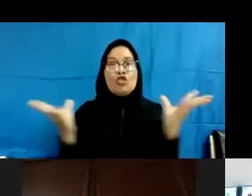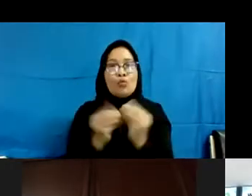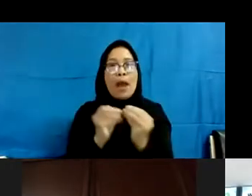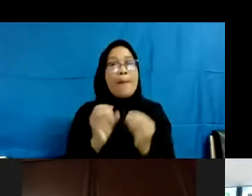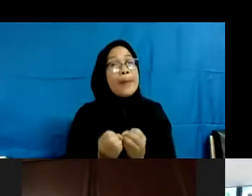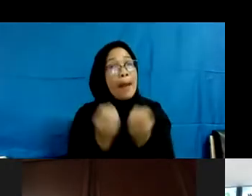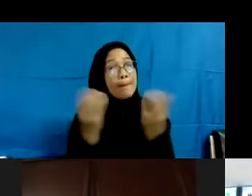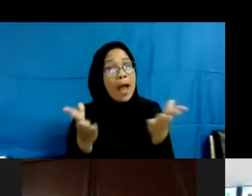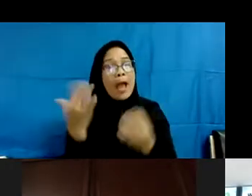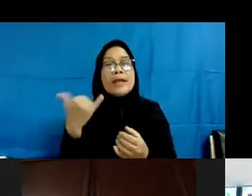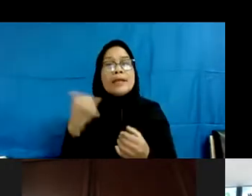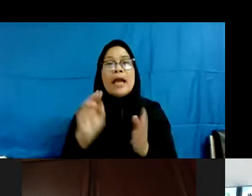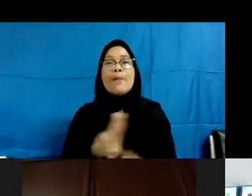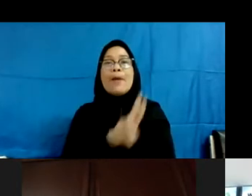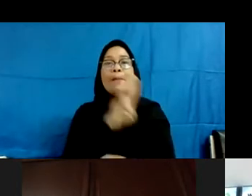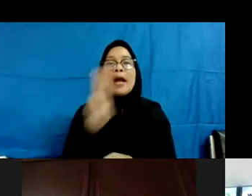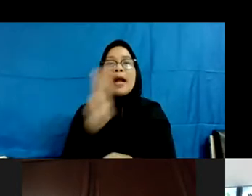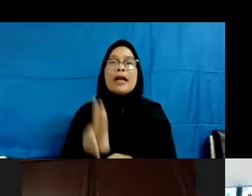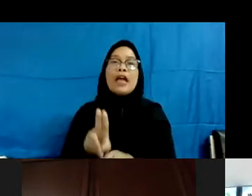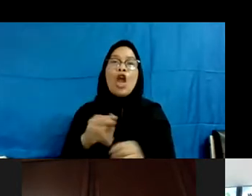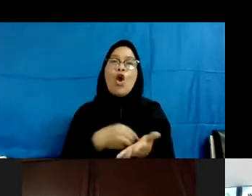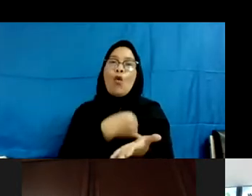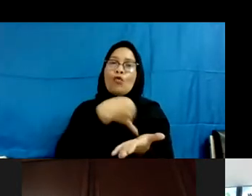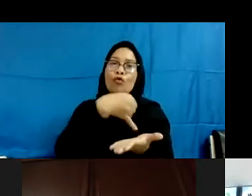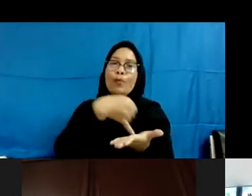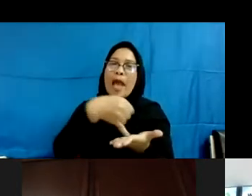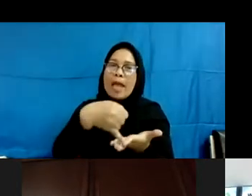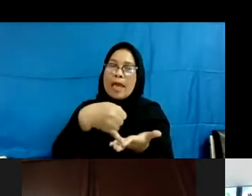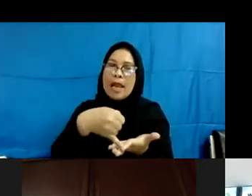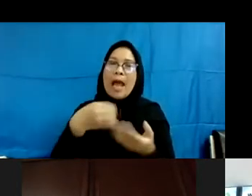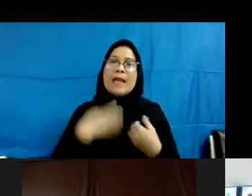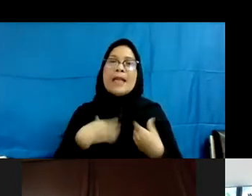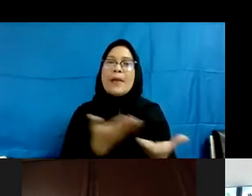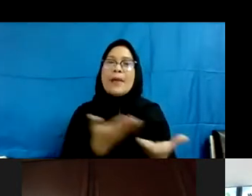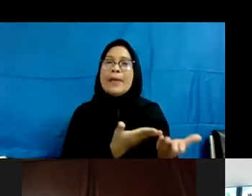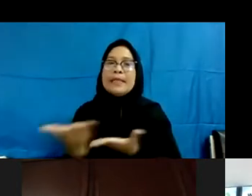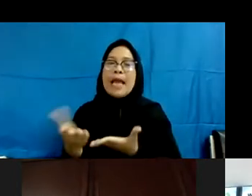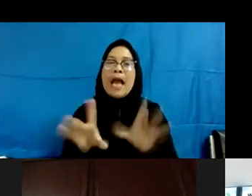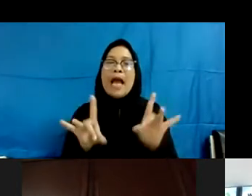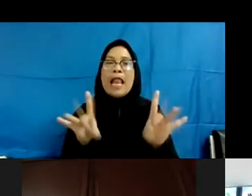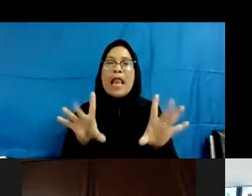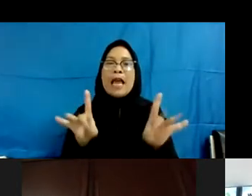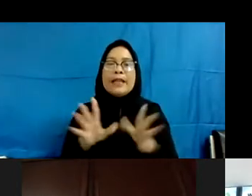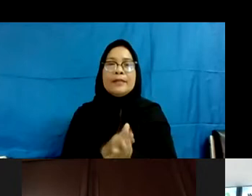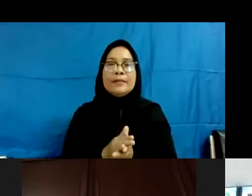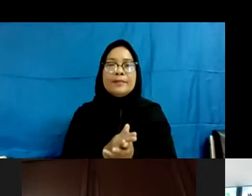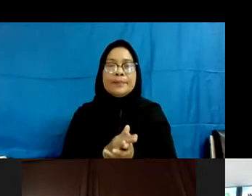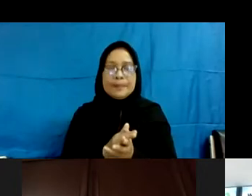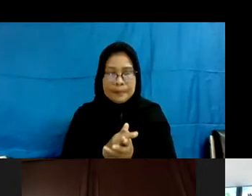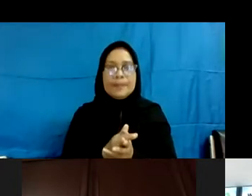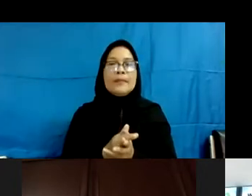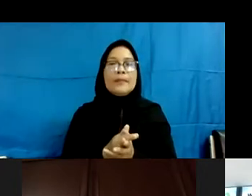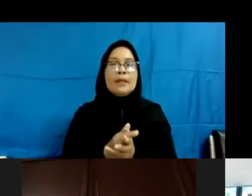menggunakan huruf Braille, berapa menggunakan media lainnya sudah ada. Mungkin nanti Pak Isep bisa menjelaskan lebih lanjut.